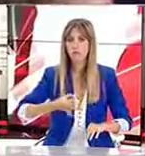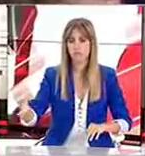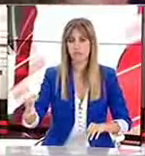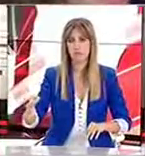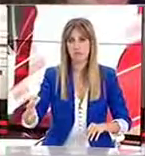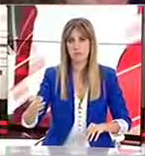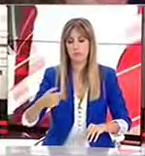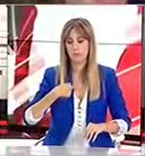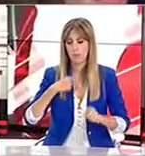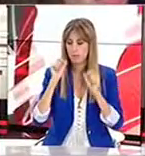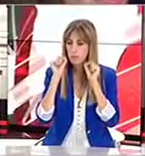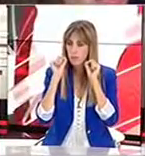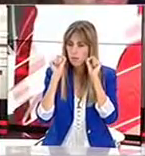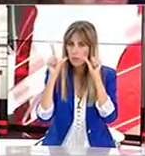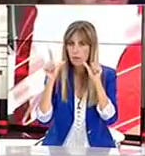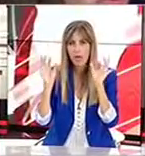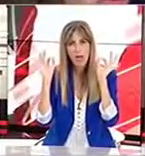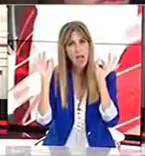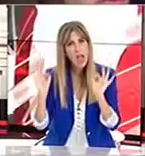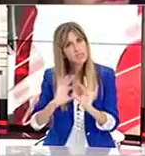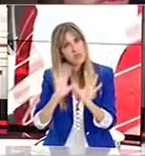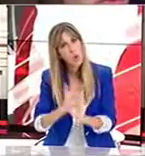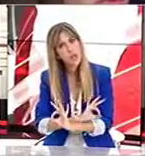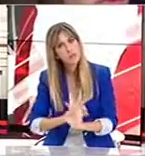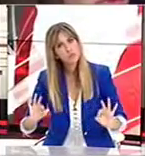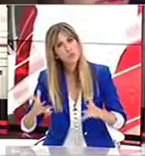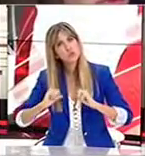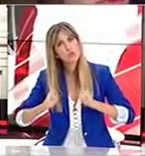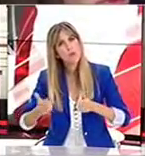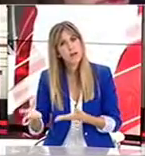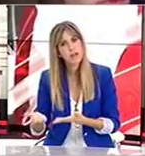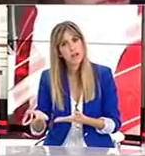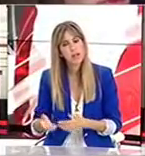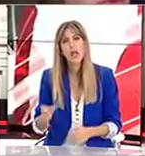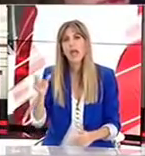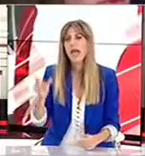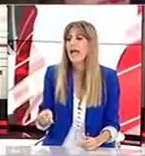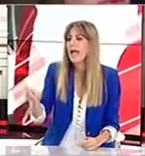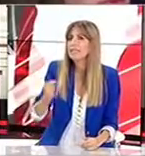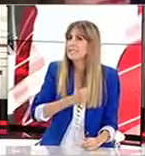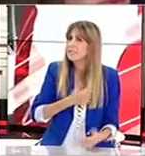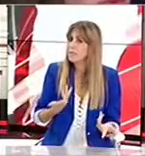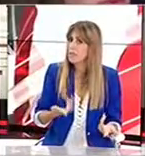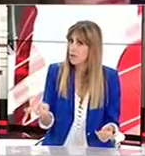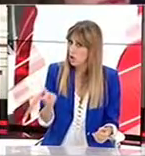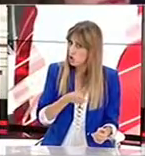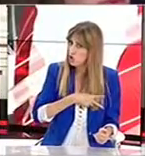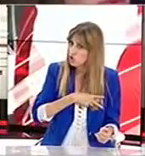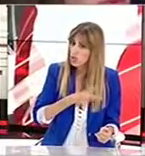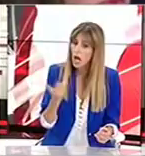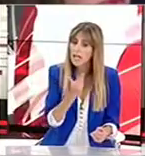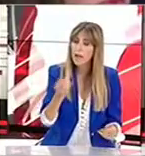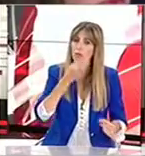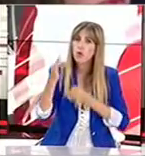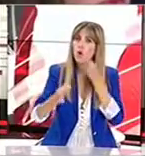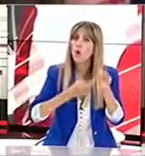μετά στη συνέντευξη τύπου, παρακολουθήσατε εσείς από το Μέγαρο Μαξίμου αυτές τις δηλώσεις? Και δεύτερον, αν αυτές οι